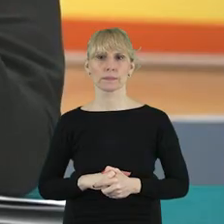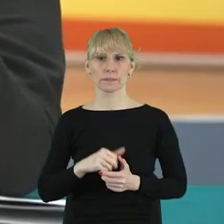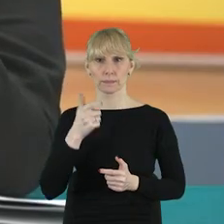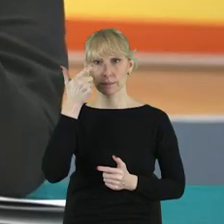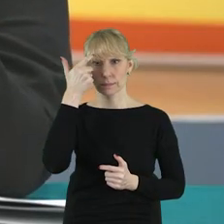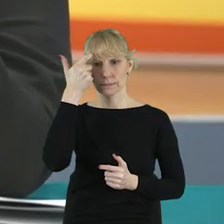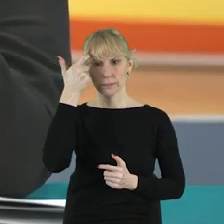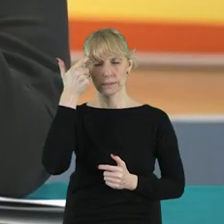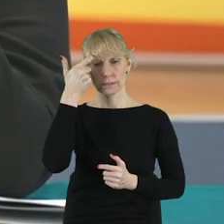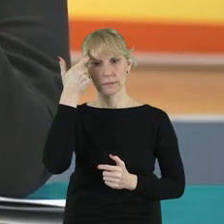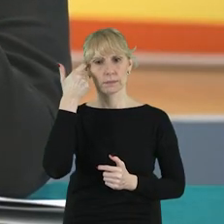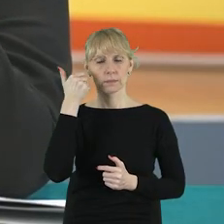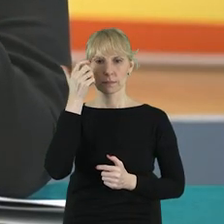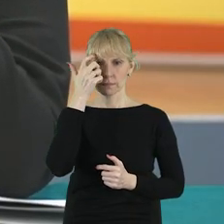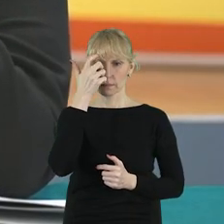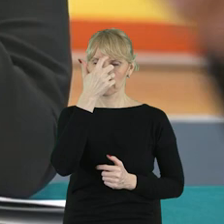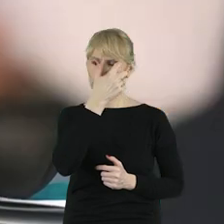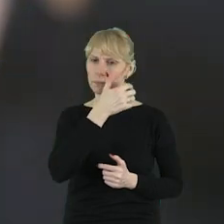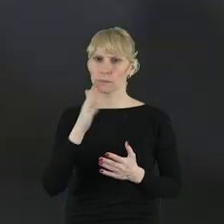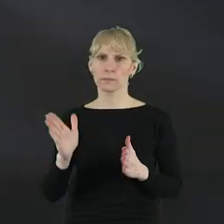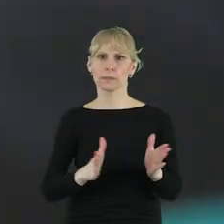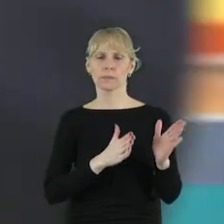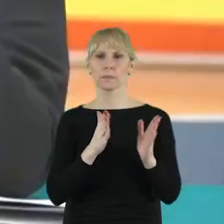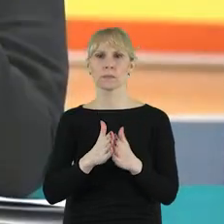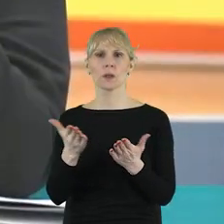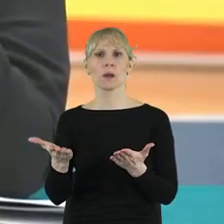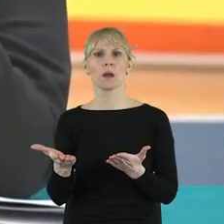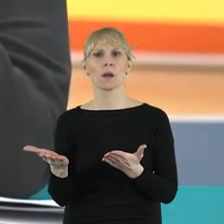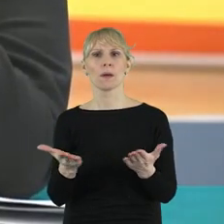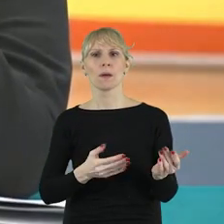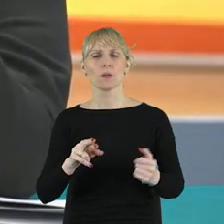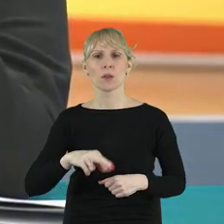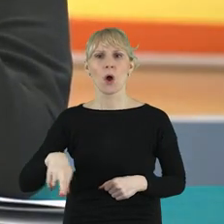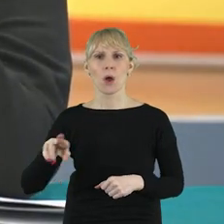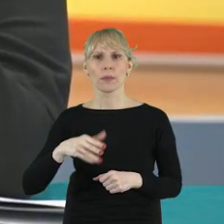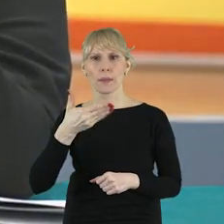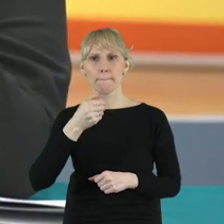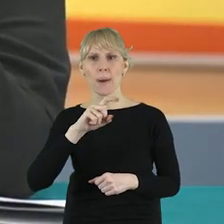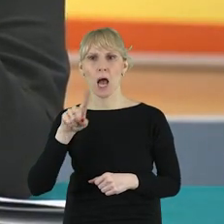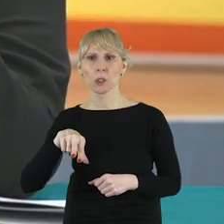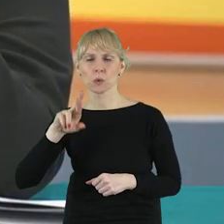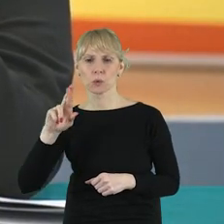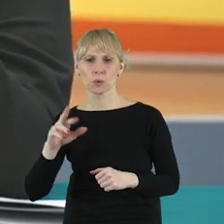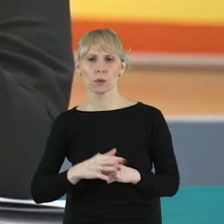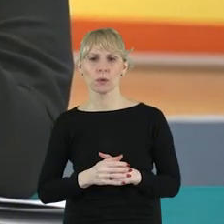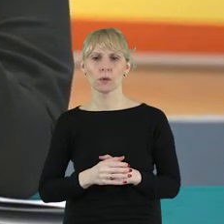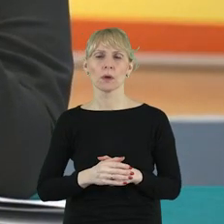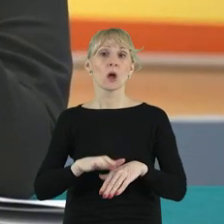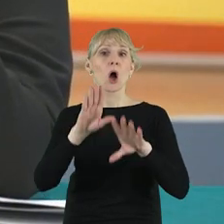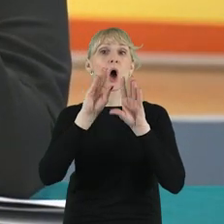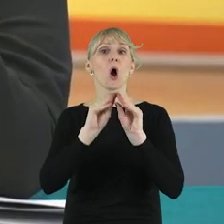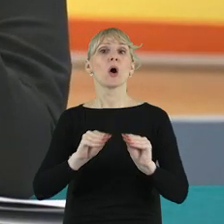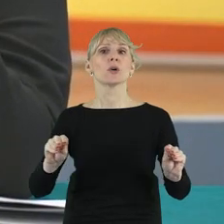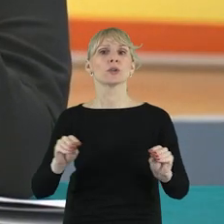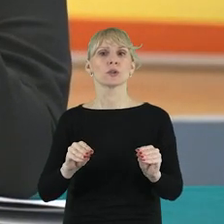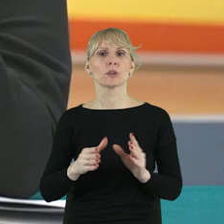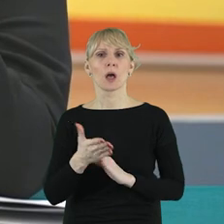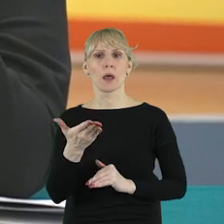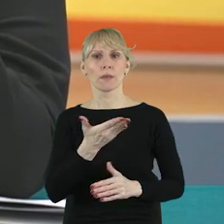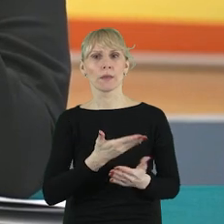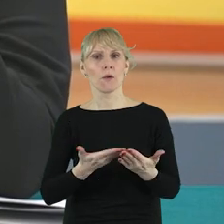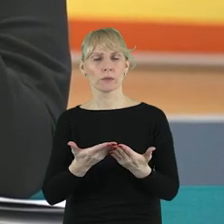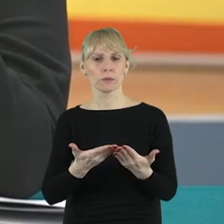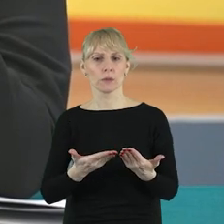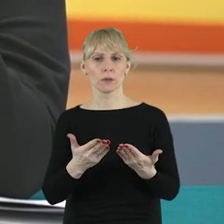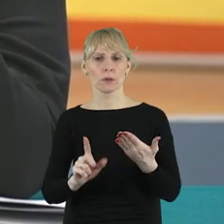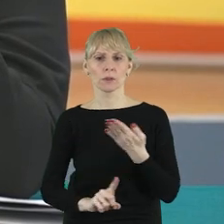panie radny. Teraz pan radny Marek Mazur. Szanownych państwa radnych też prosiłabym o pewne umiarkowanie w